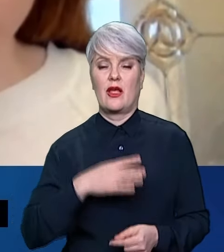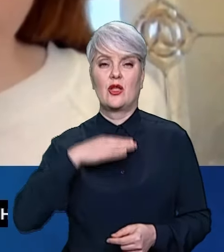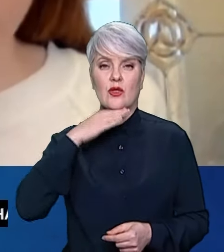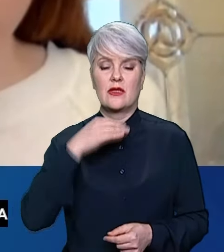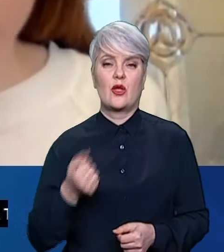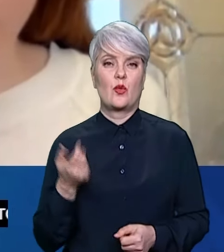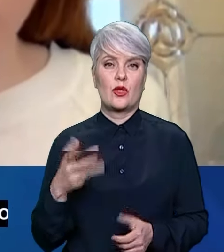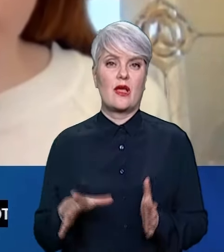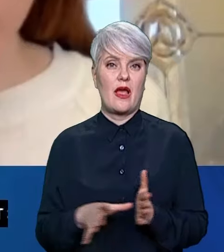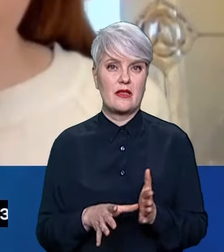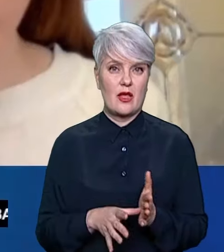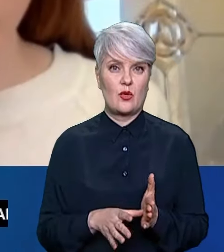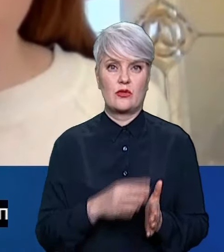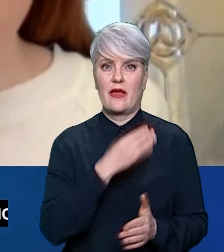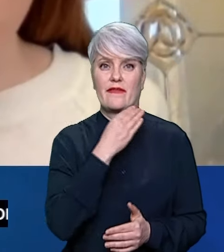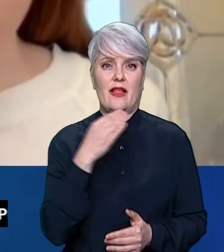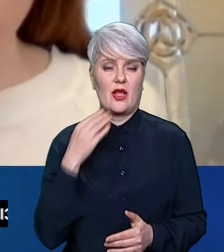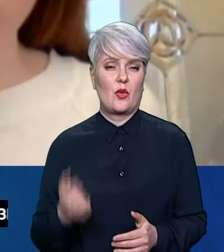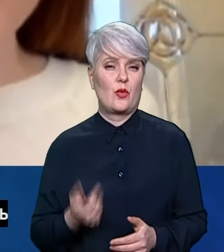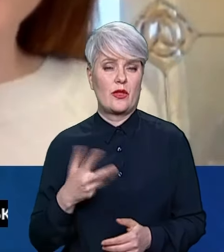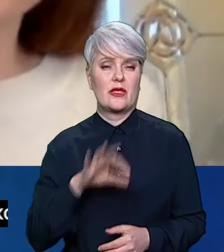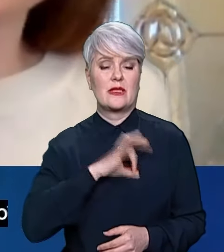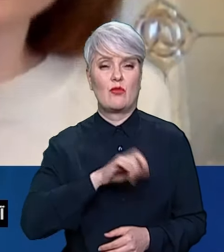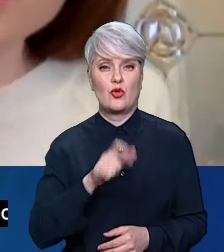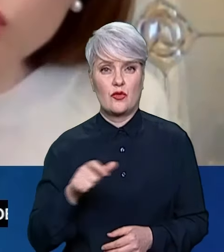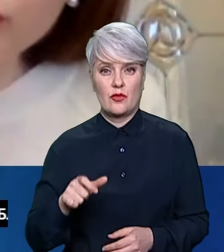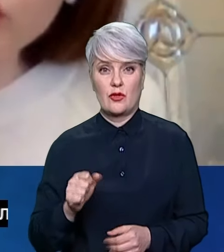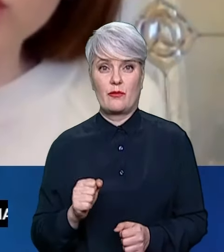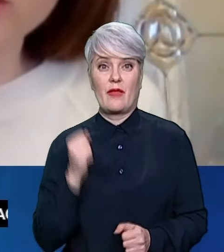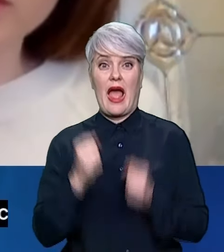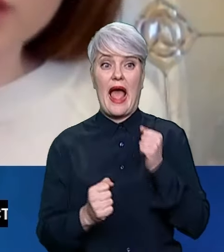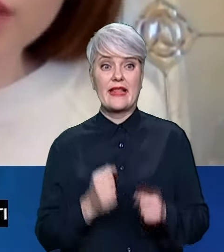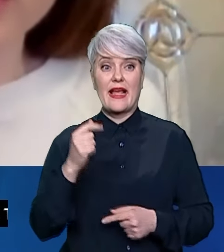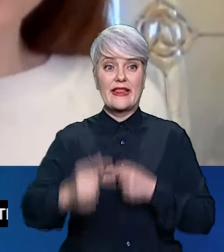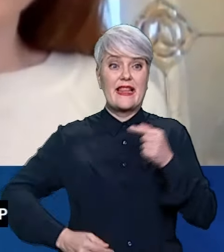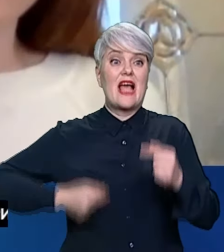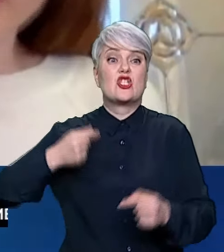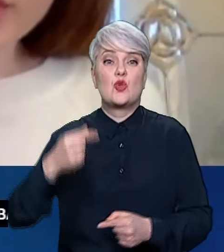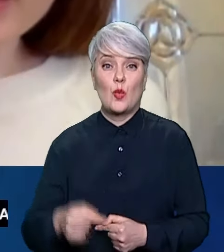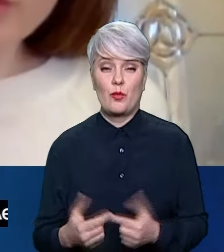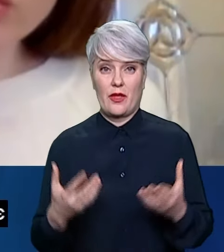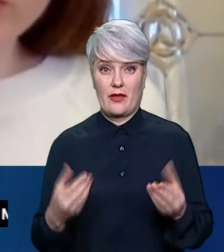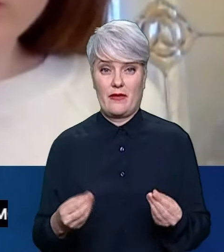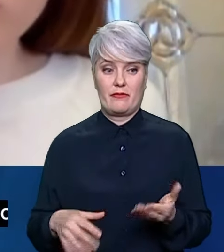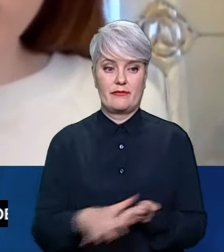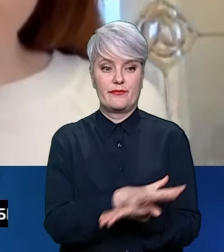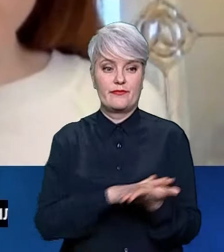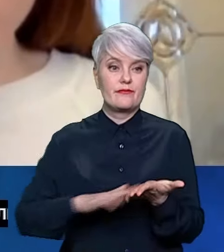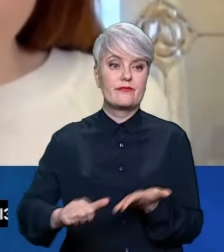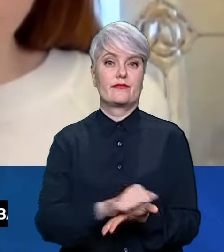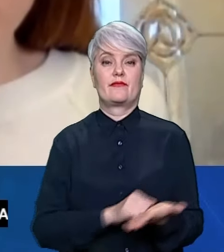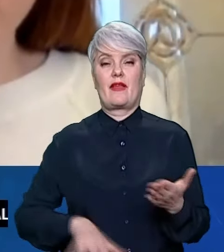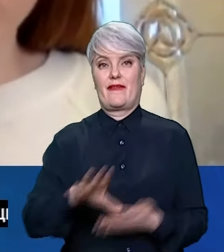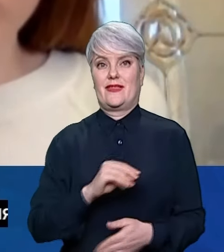кількість електроенергії до достатньо великої кількості споживачів, а так і наступних вже там днів, вони нівелюють, на жаль,